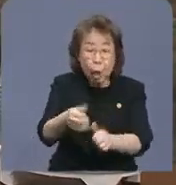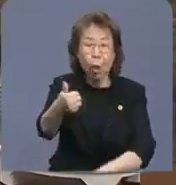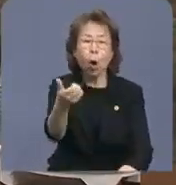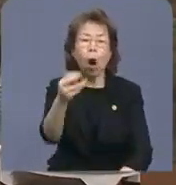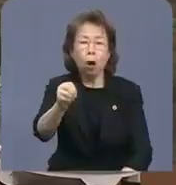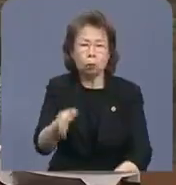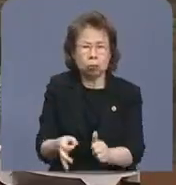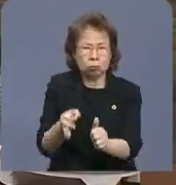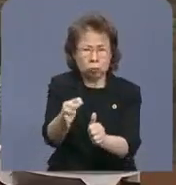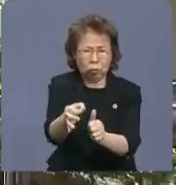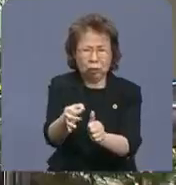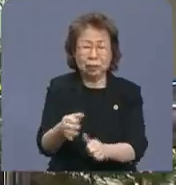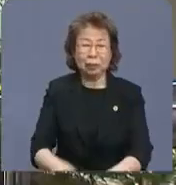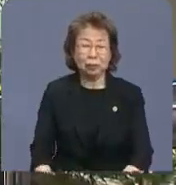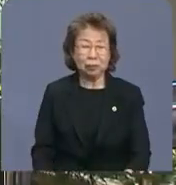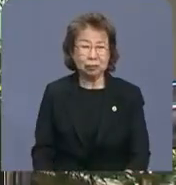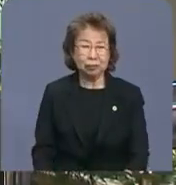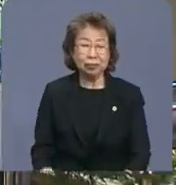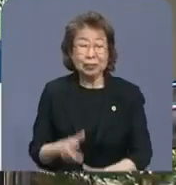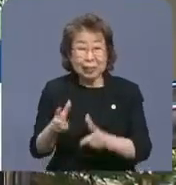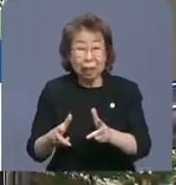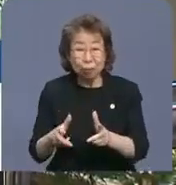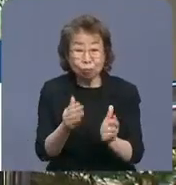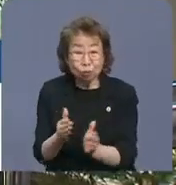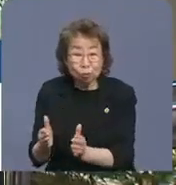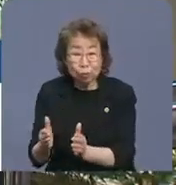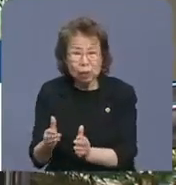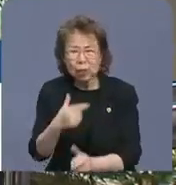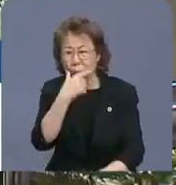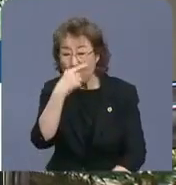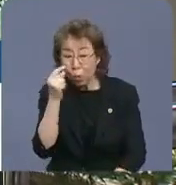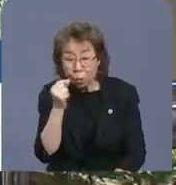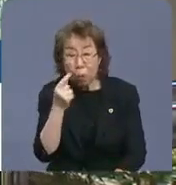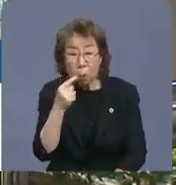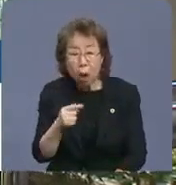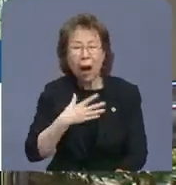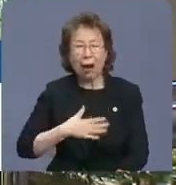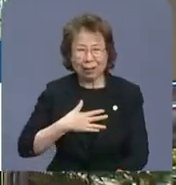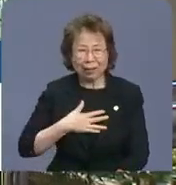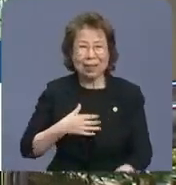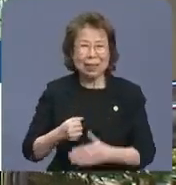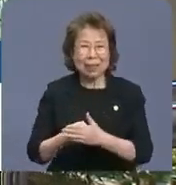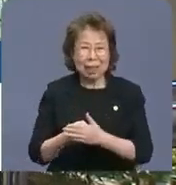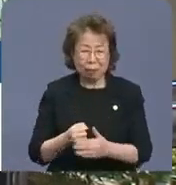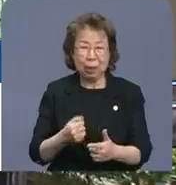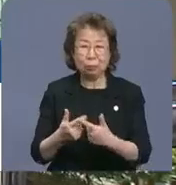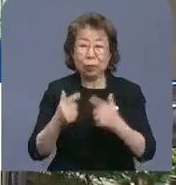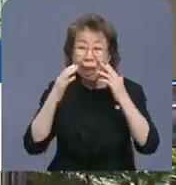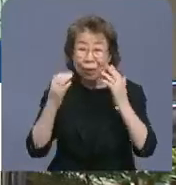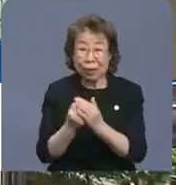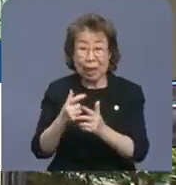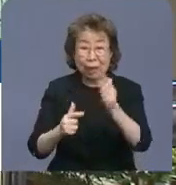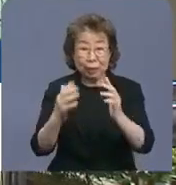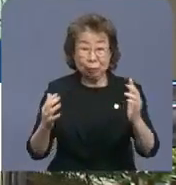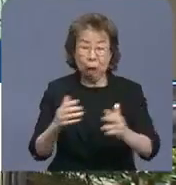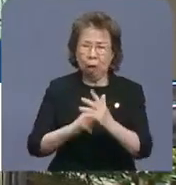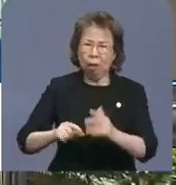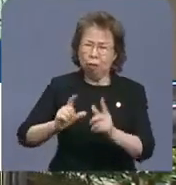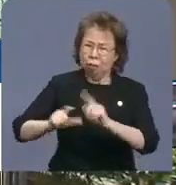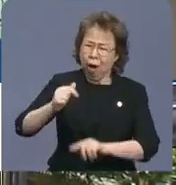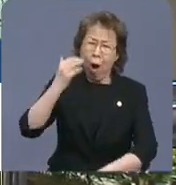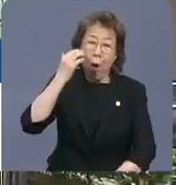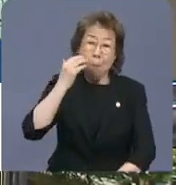기부했습니다 사업이 마을의 4 어려움이 있다는 것을 알게 되었습니다 2단 해명 헌데 수목원이 더 푸르게 될 수